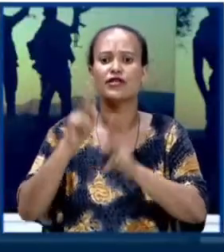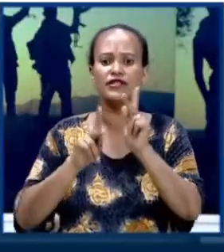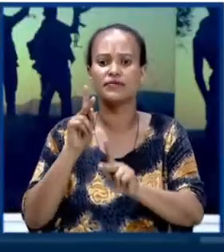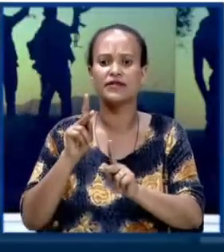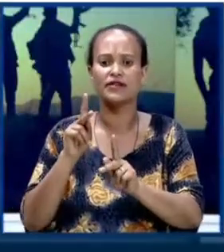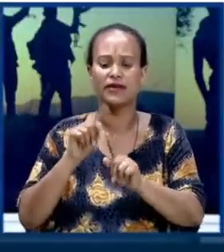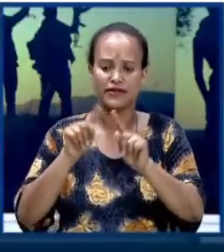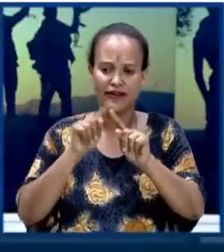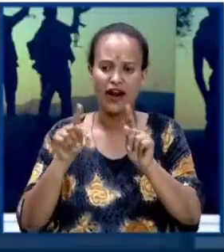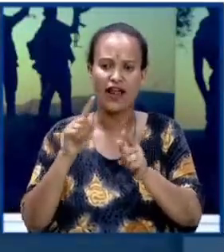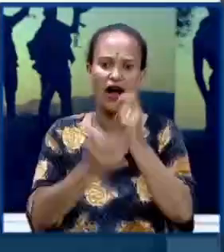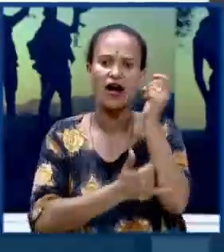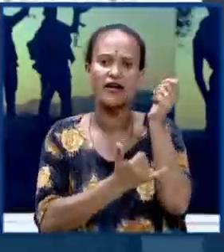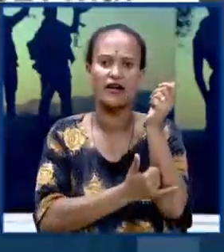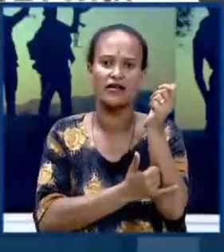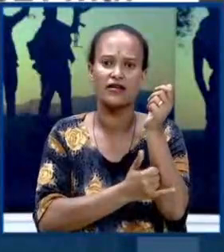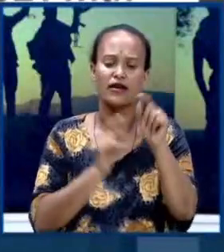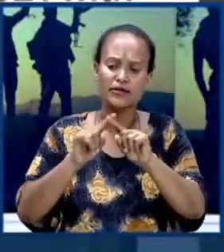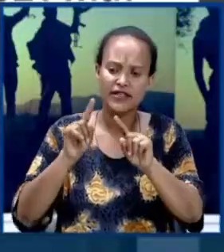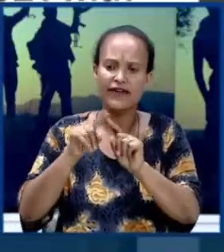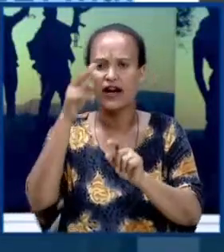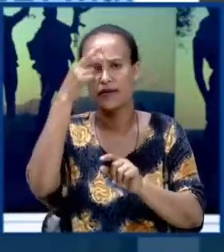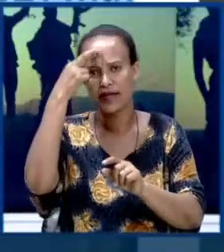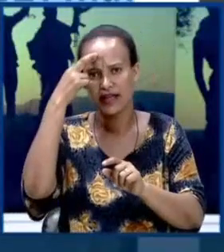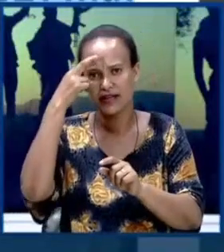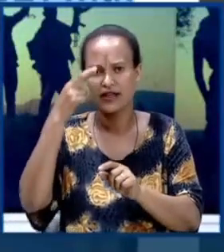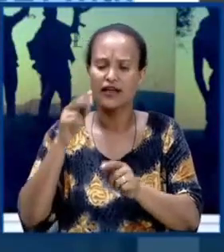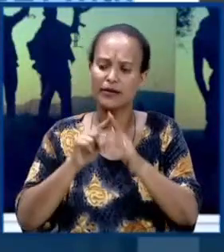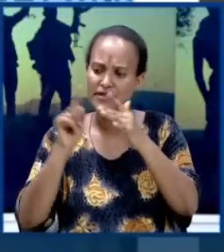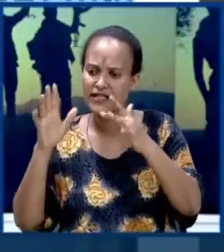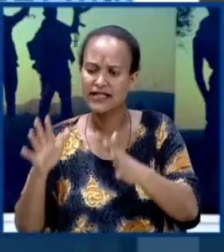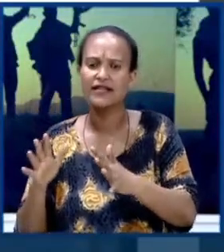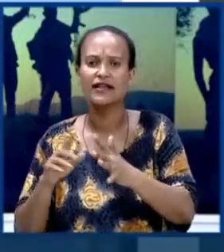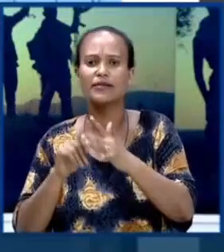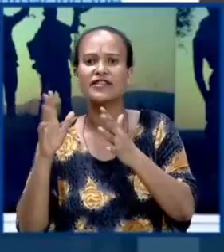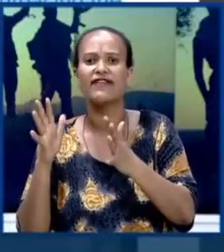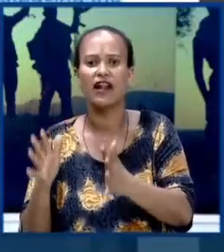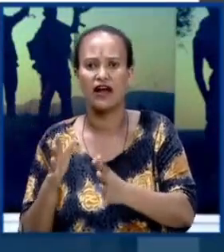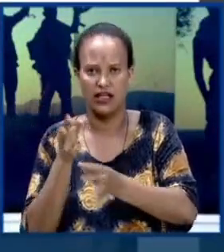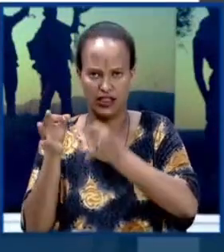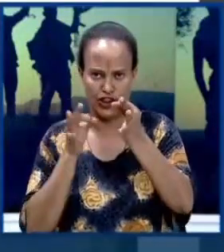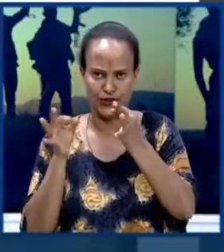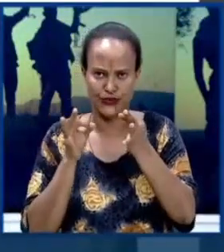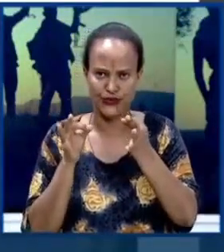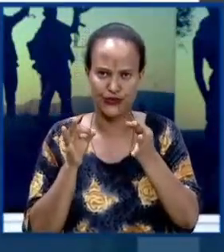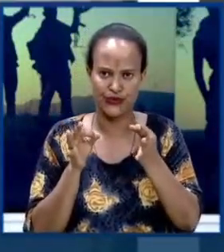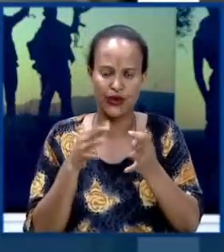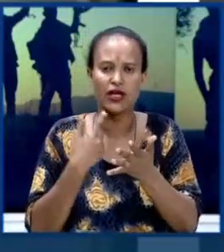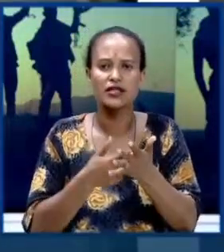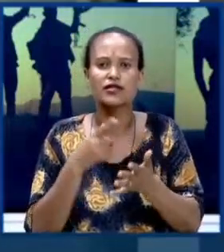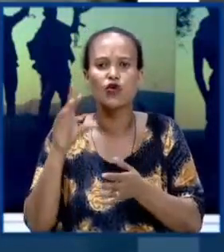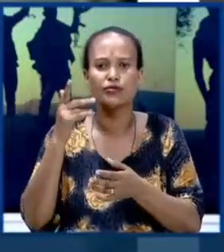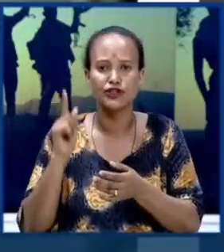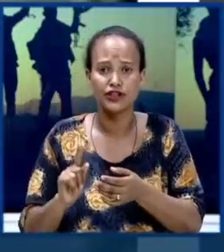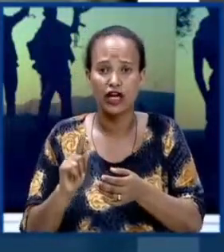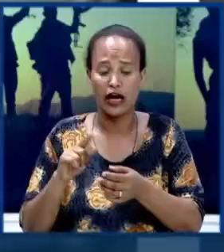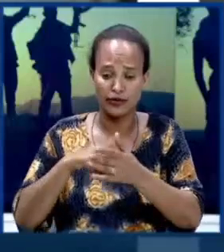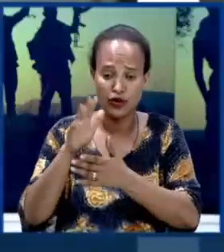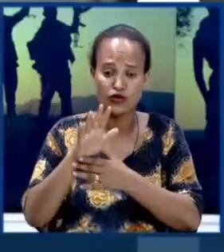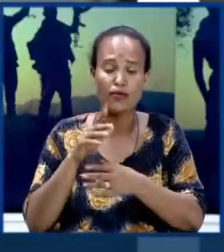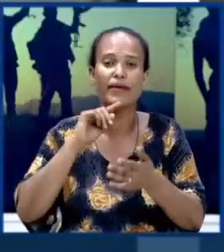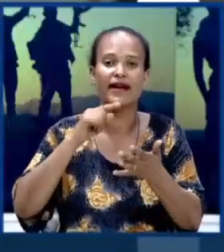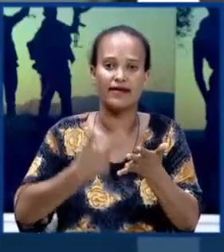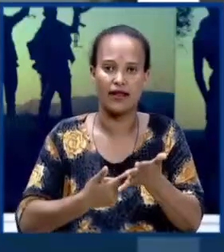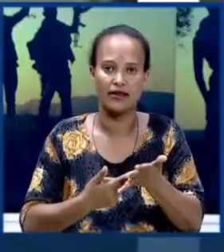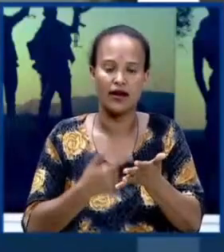ካብ ዝተፈላለየ ሃገራት ብዝተፈላለየ ምክንያት ከም ዝተሰደደን ከም ዝተፈናቀለን ገሊጹ። እዚ ኮሚሽን ኣብ ዘውፅኦ